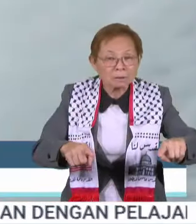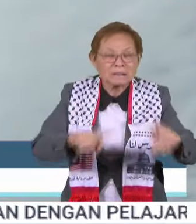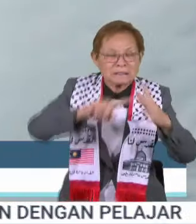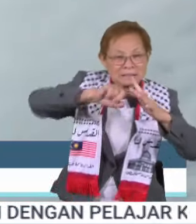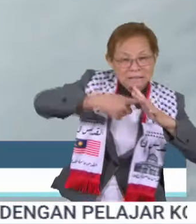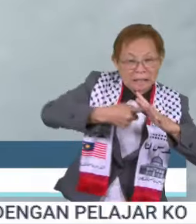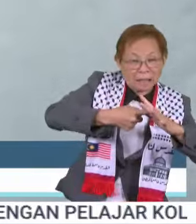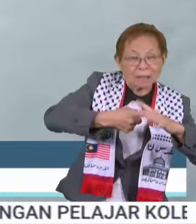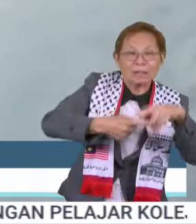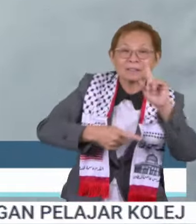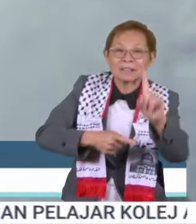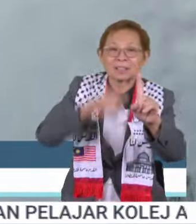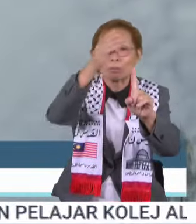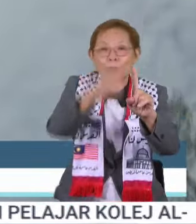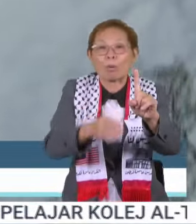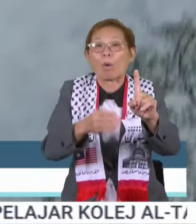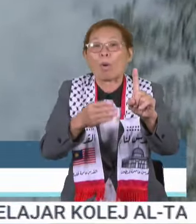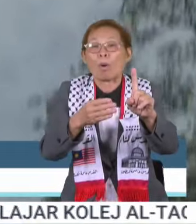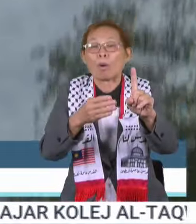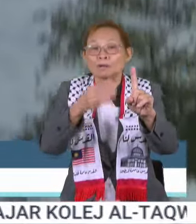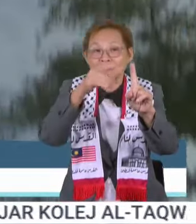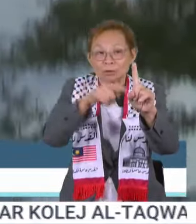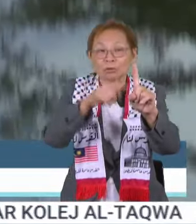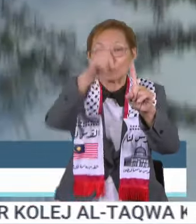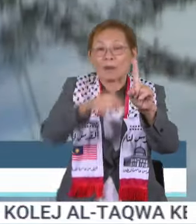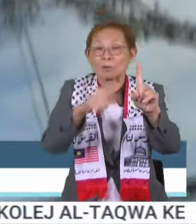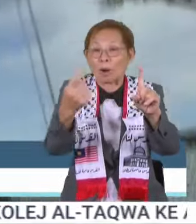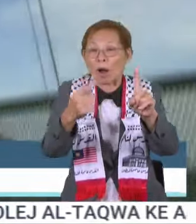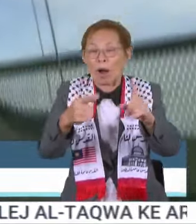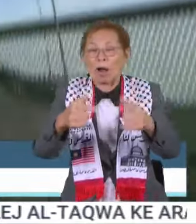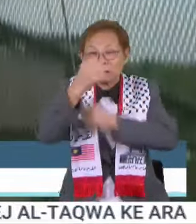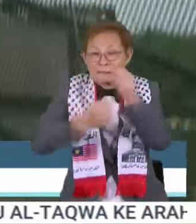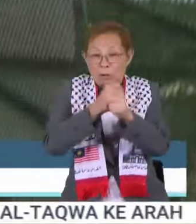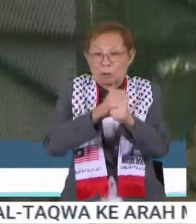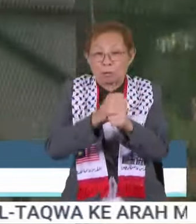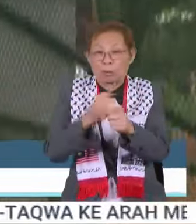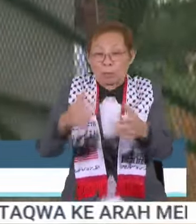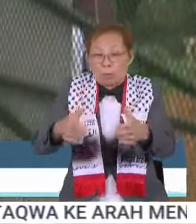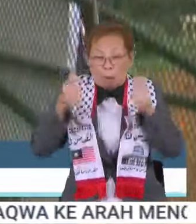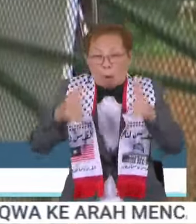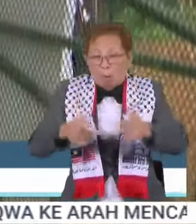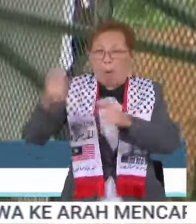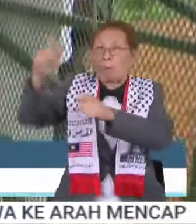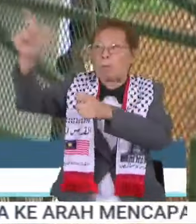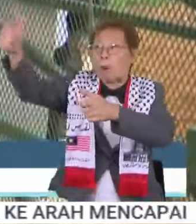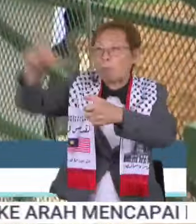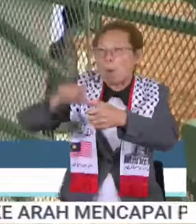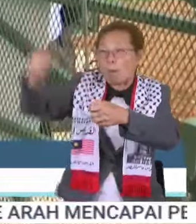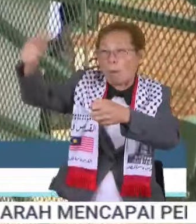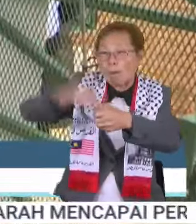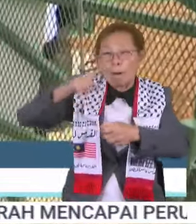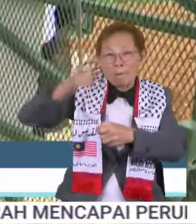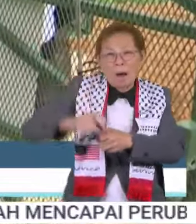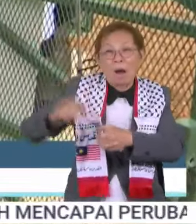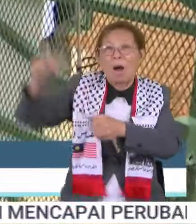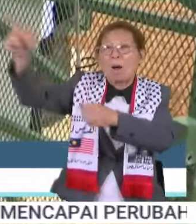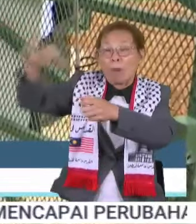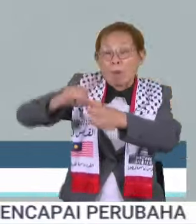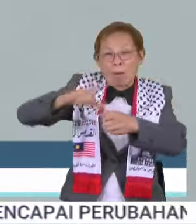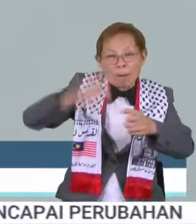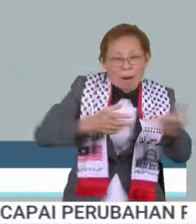kuat kuasa pada satu hari bulan tahun ini, purata kelajuan muat turun yang perlulah dibekalkan oleh